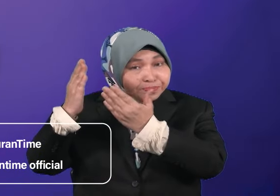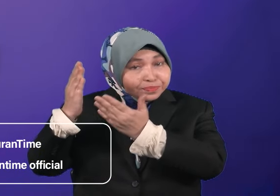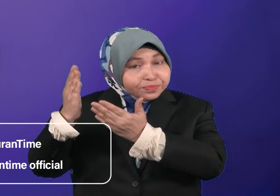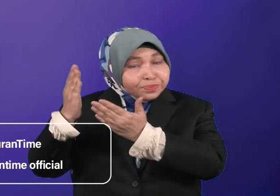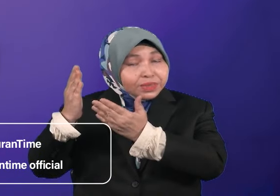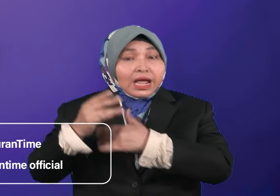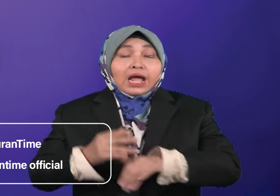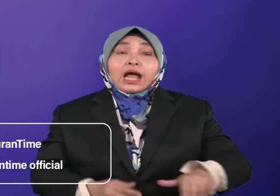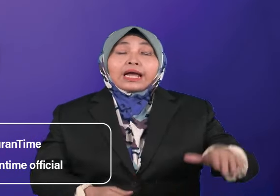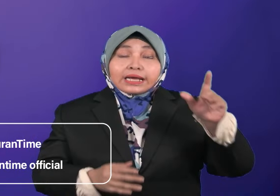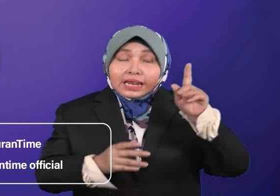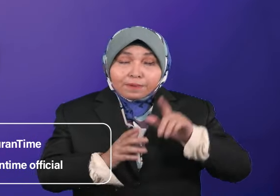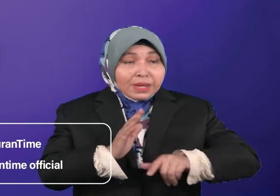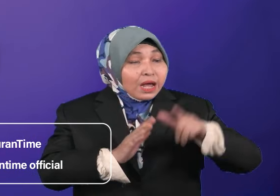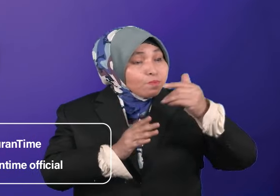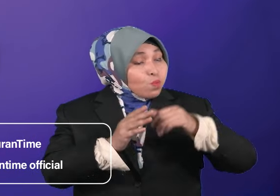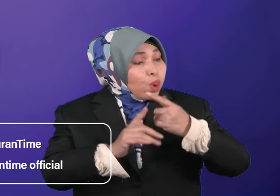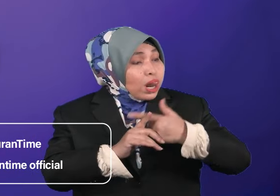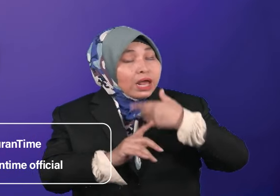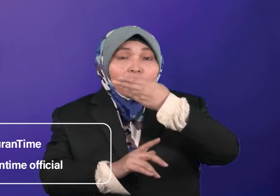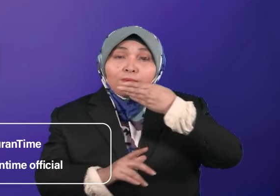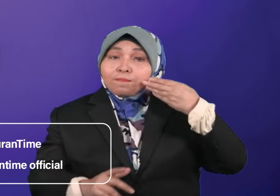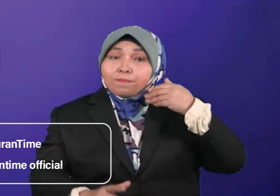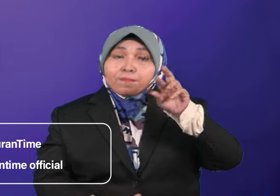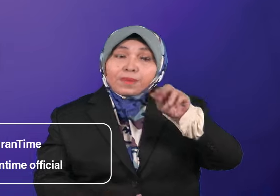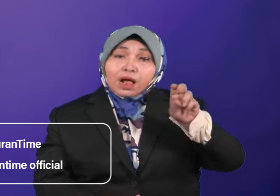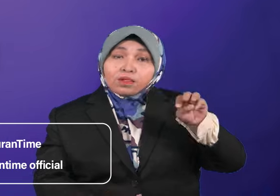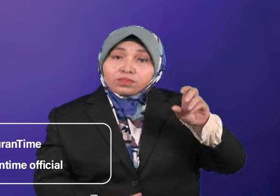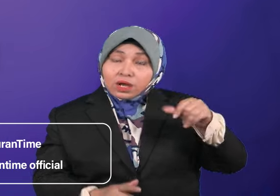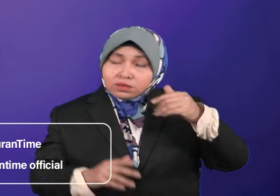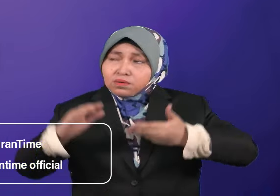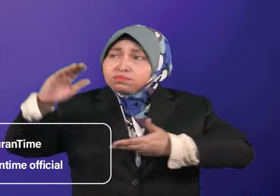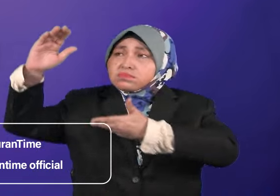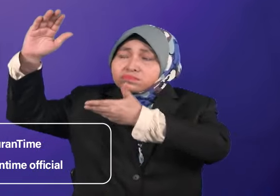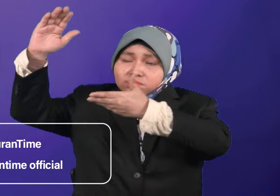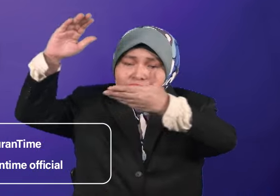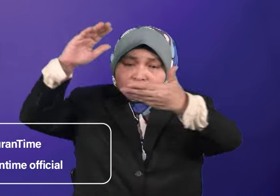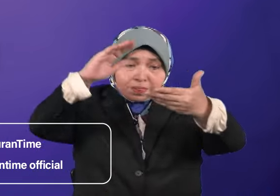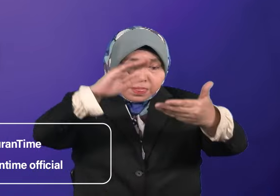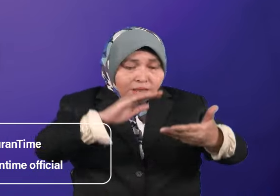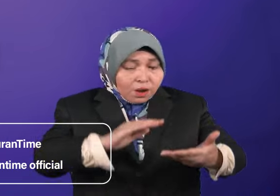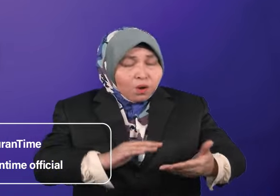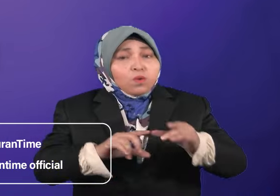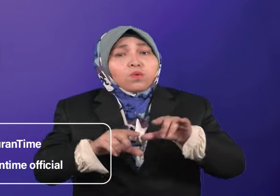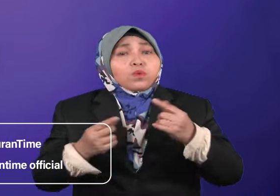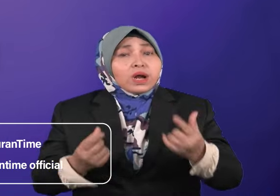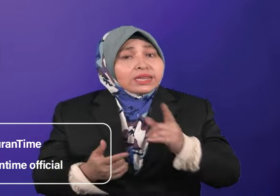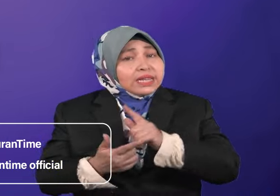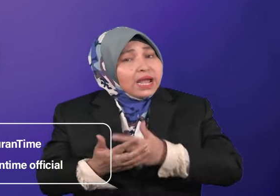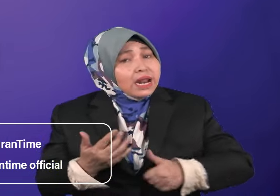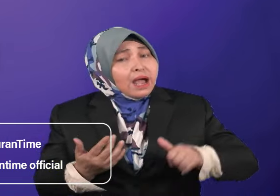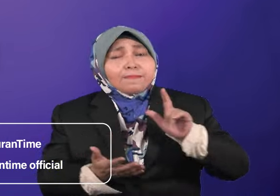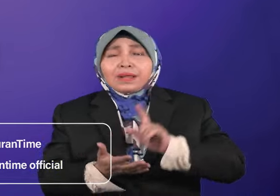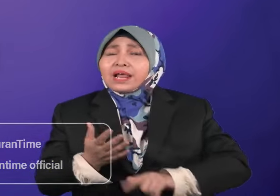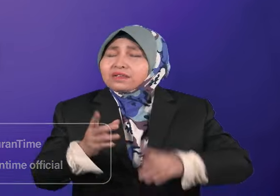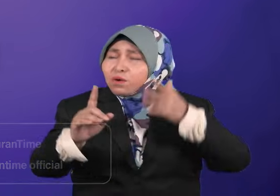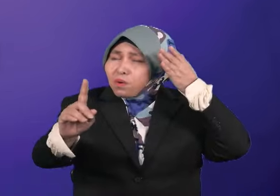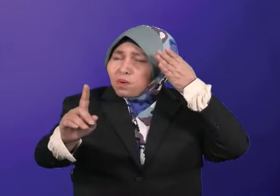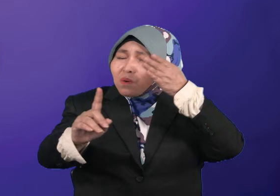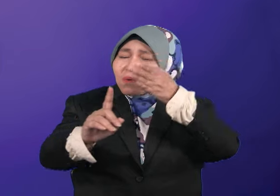kelebihan bulan Ramadan ya sebagai bulan diturunkan Al-Quran, dan apakah lagi yang